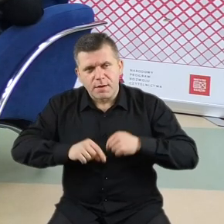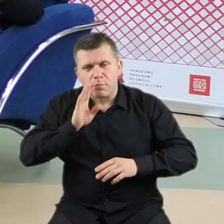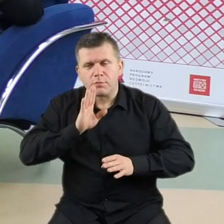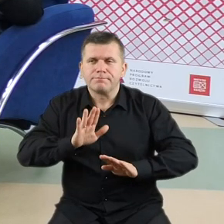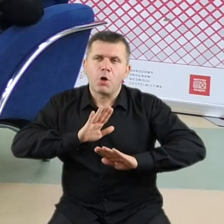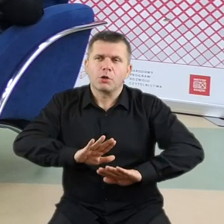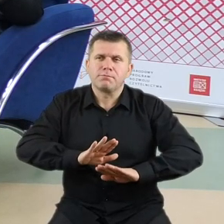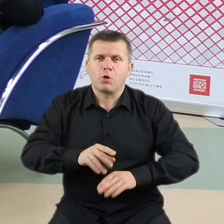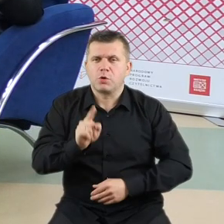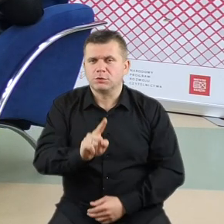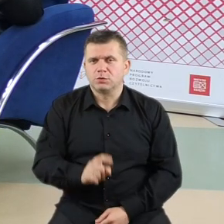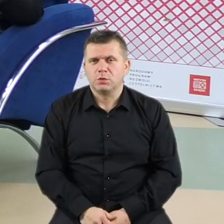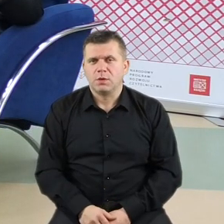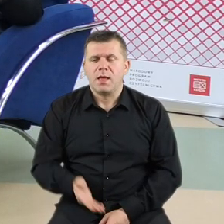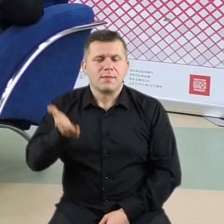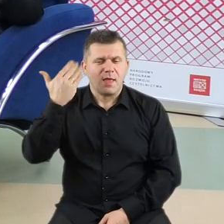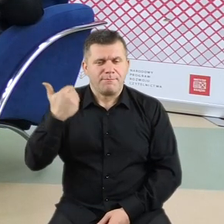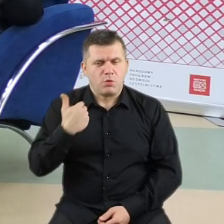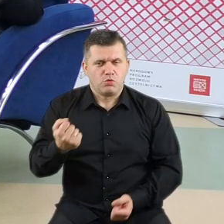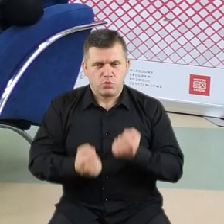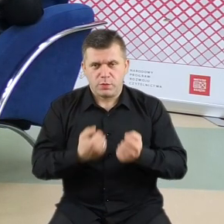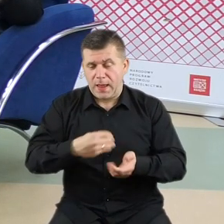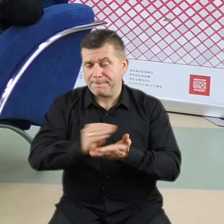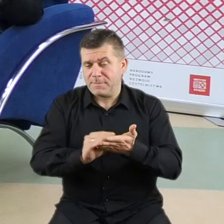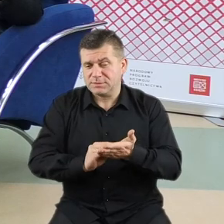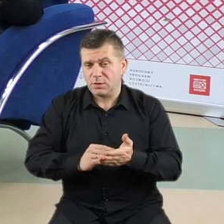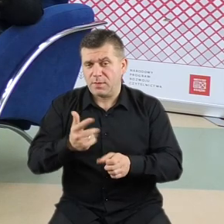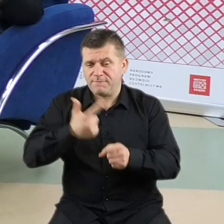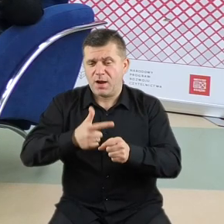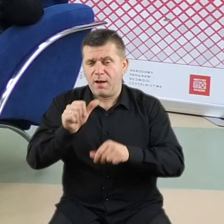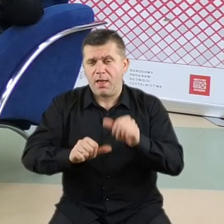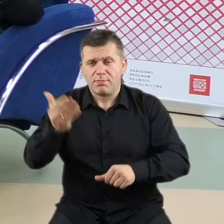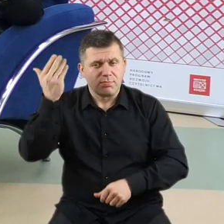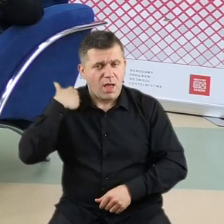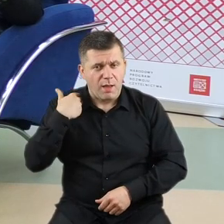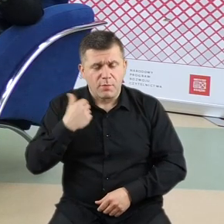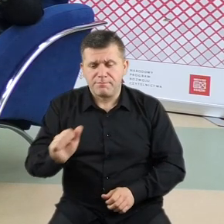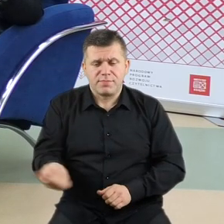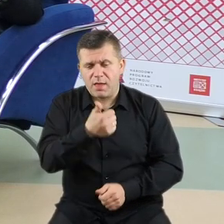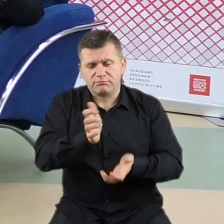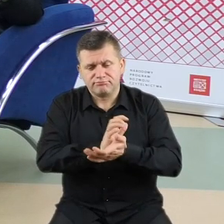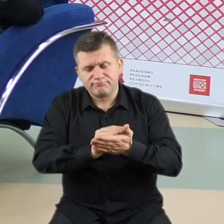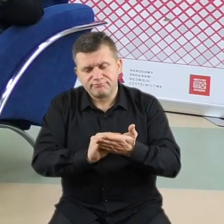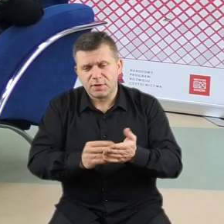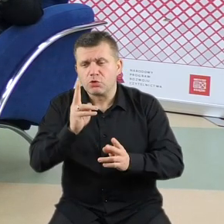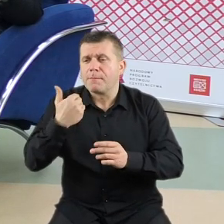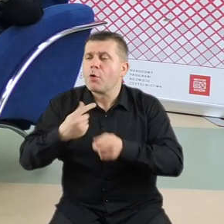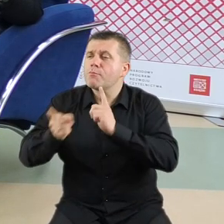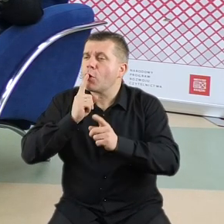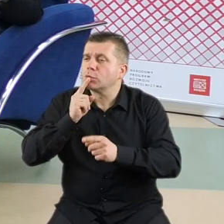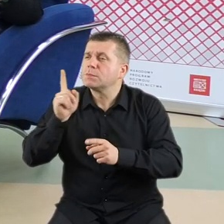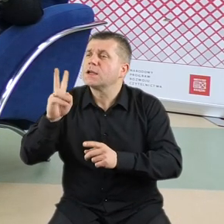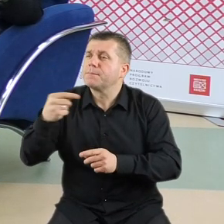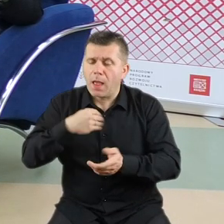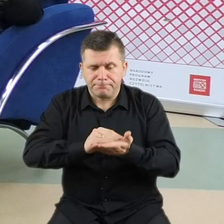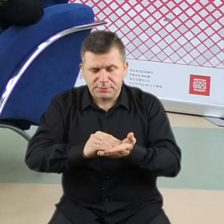taka odporność na to, a kiedyś było trudniej. W związku z tym, jak pisałam tam, nie wiem, 20 lat temu pierwsze reportaże, to z kim porozmawiałam, o tym